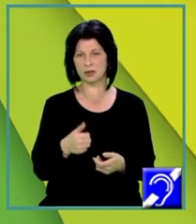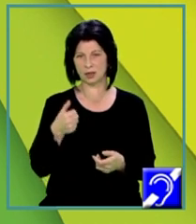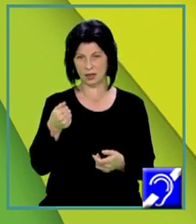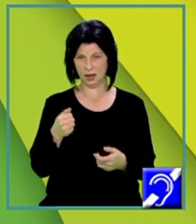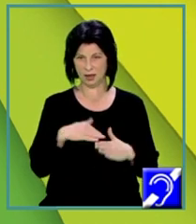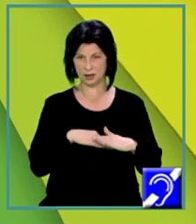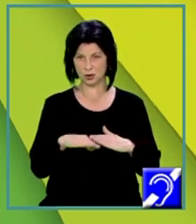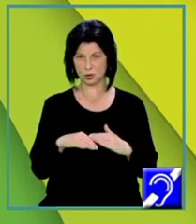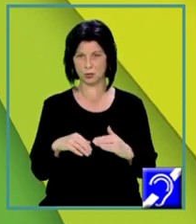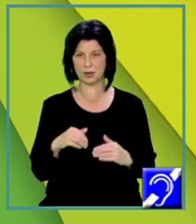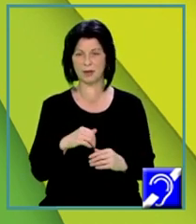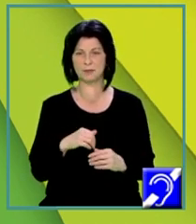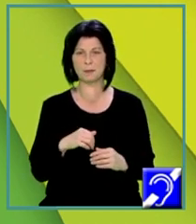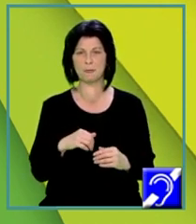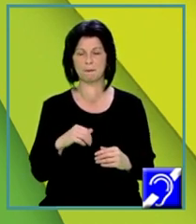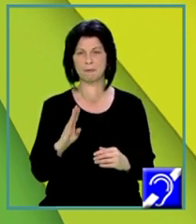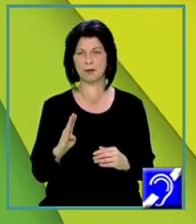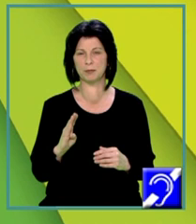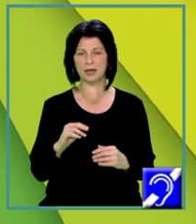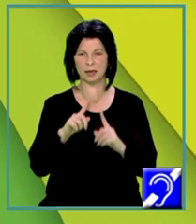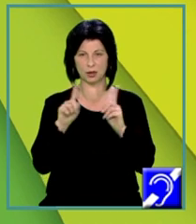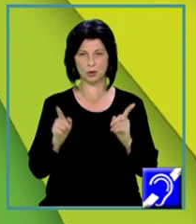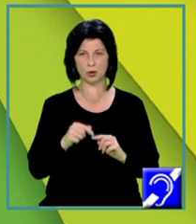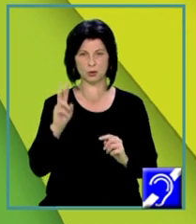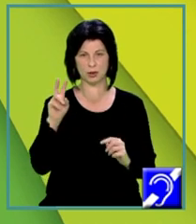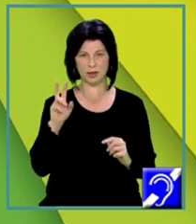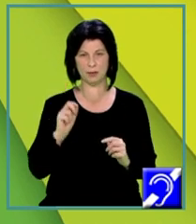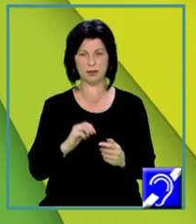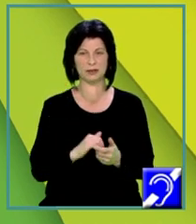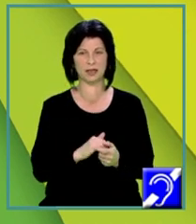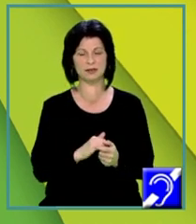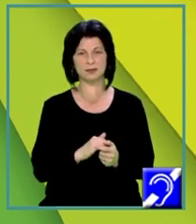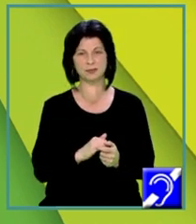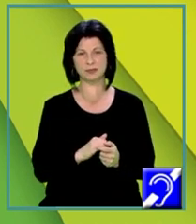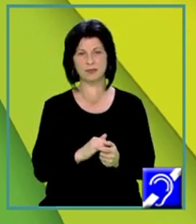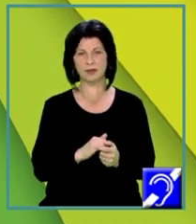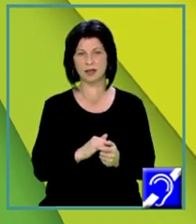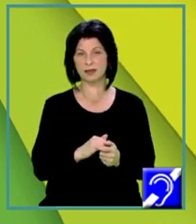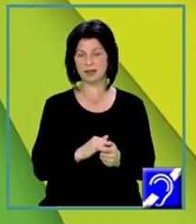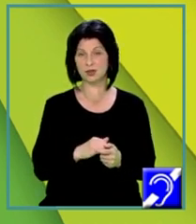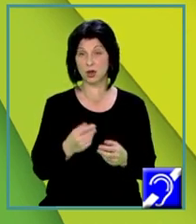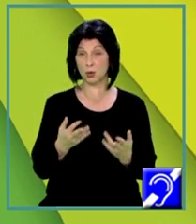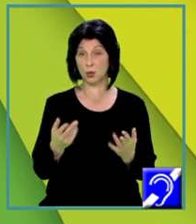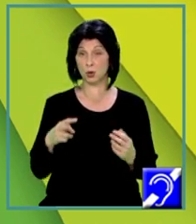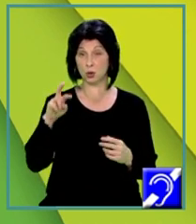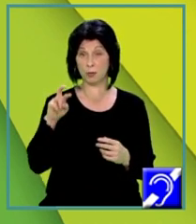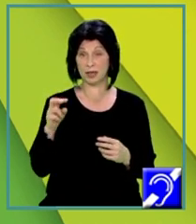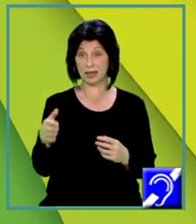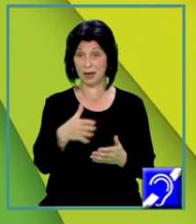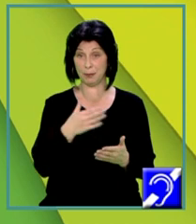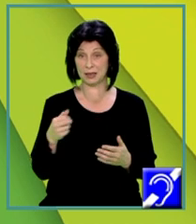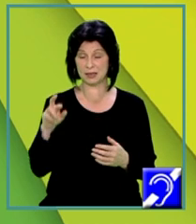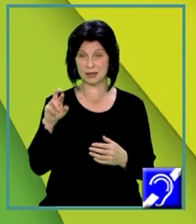și la patrat un număr Channel este egal cu un întreg Dacă și numai dacă el însuși este întreg de unde concluzia